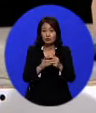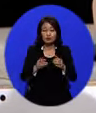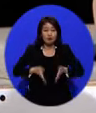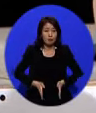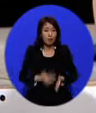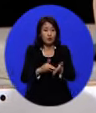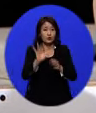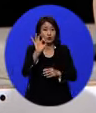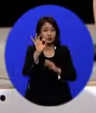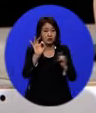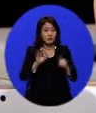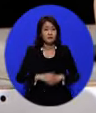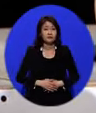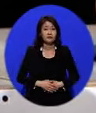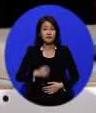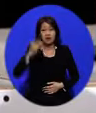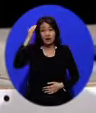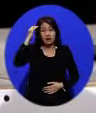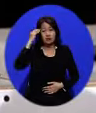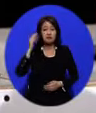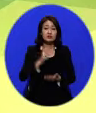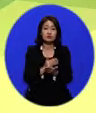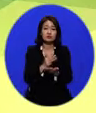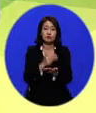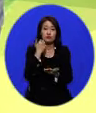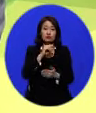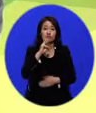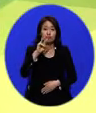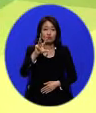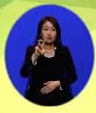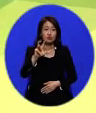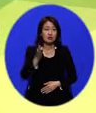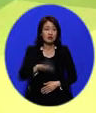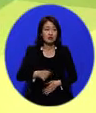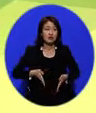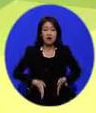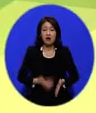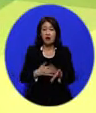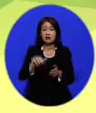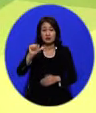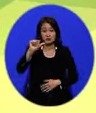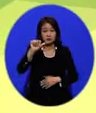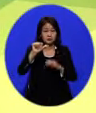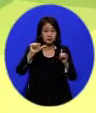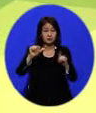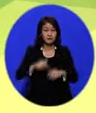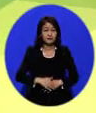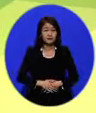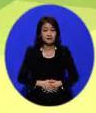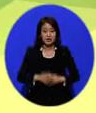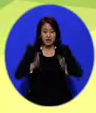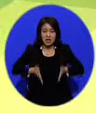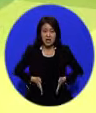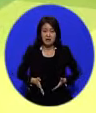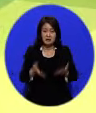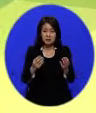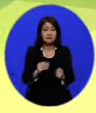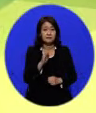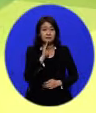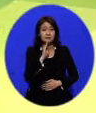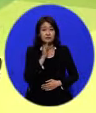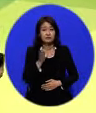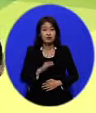정말. 저희 지금 우리나라에 이태원에 계신 분이 35인가 하는데 애가 5으로 알고 있어요. 그 정도로 아이를 많이 낳는단